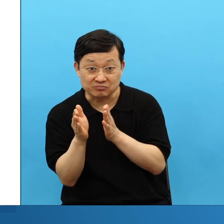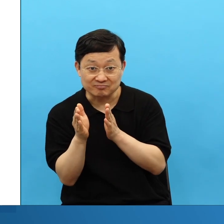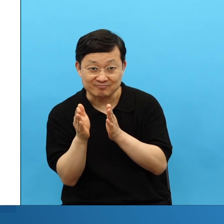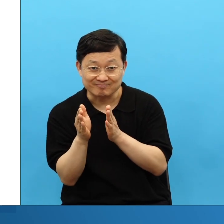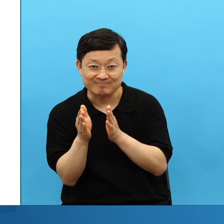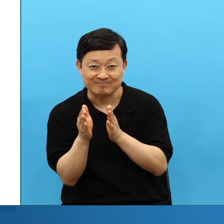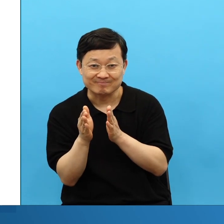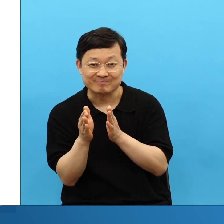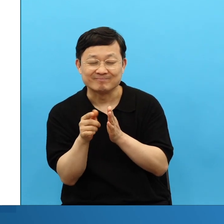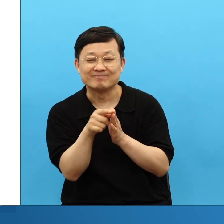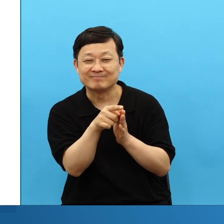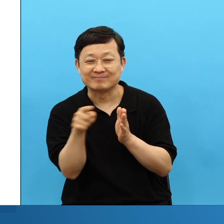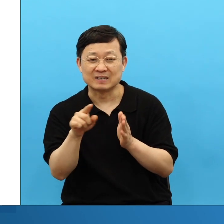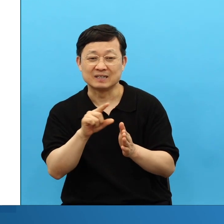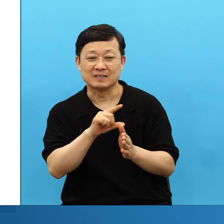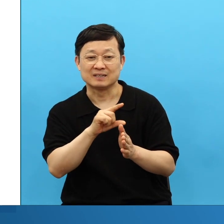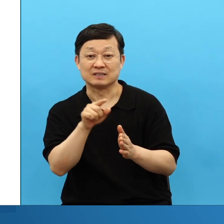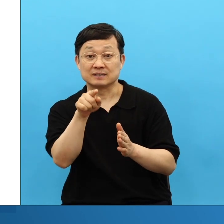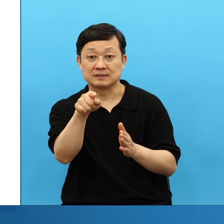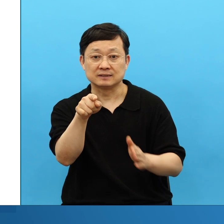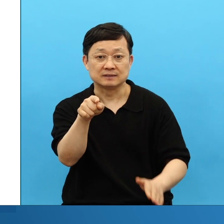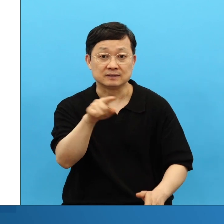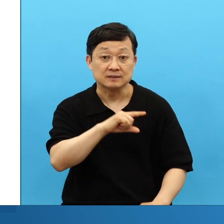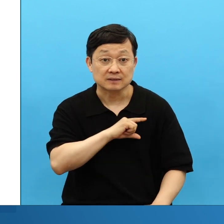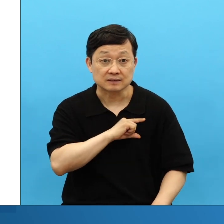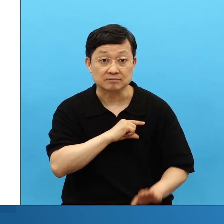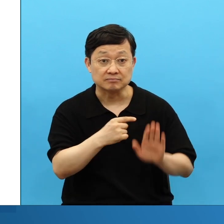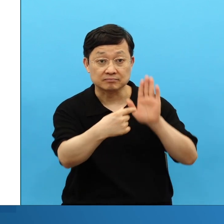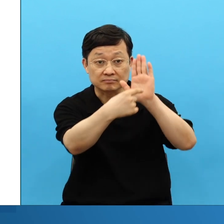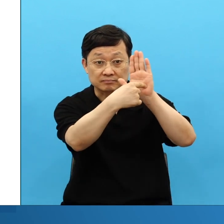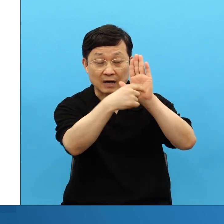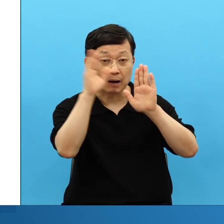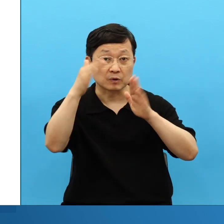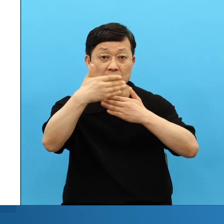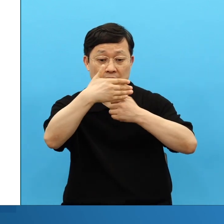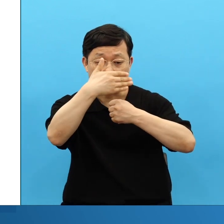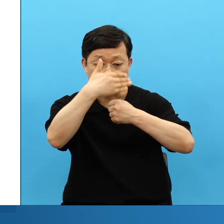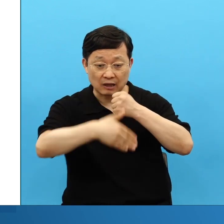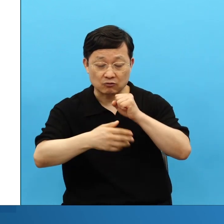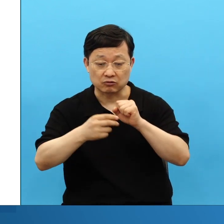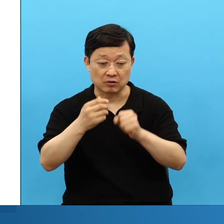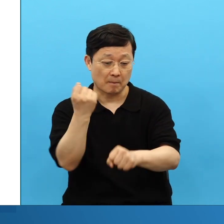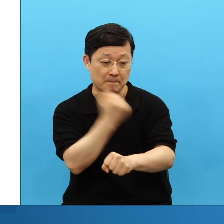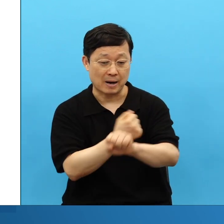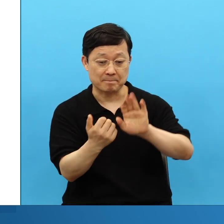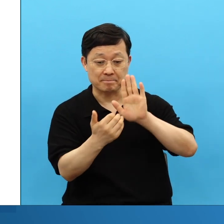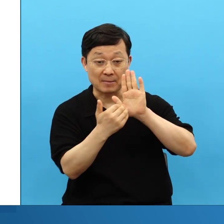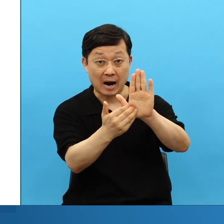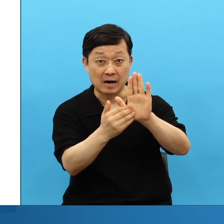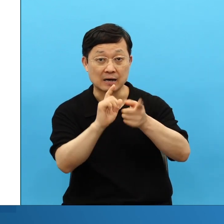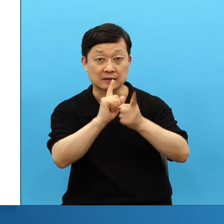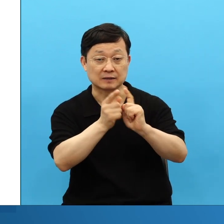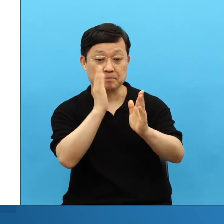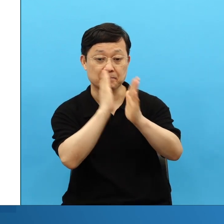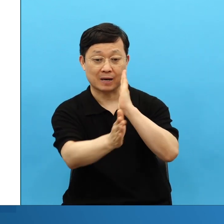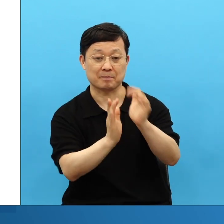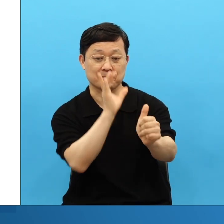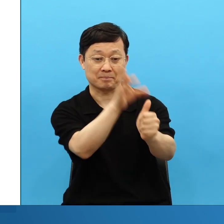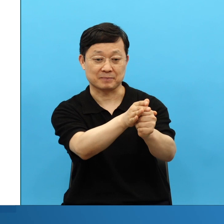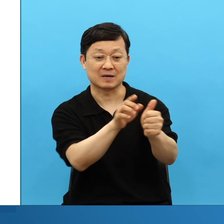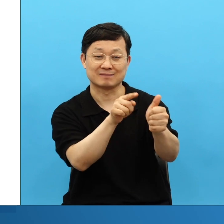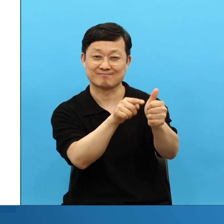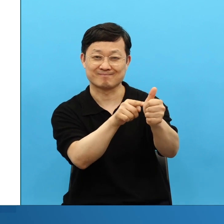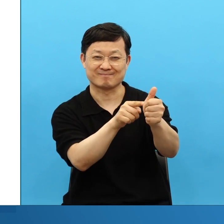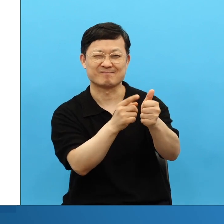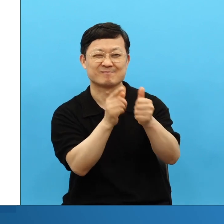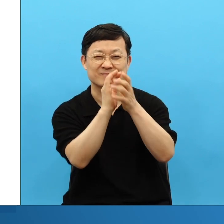유민정 약사님인데 이름을 거론하는 것은 앞으로 대구 마약퇴치운동본부에서 제 다음 바톤을 이어서 일할 분일 겁니다. 기도